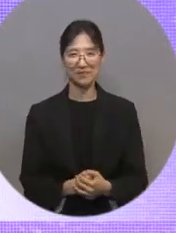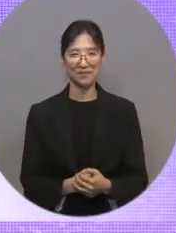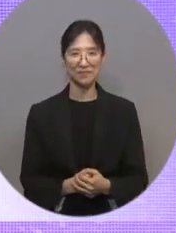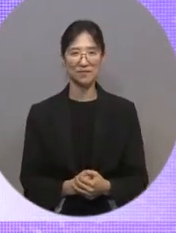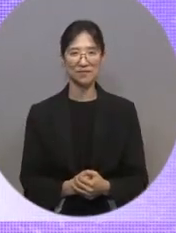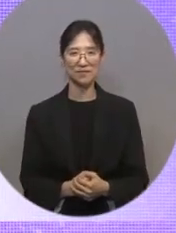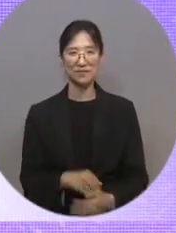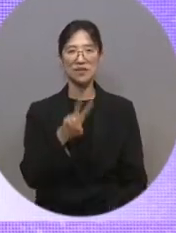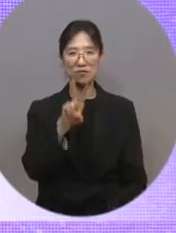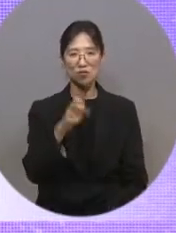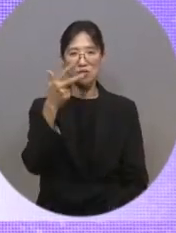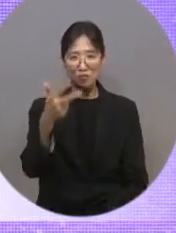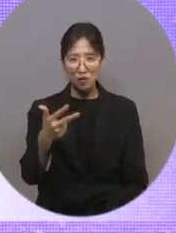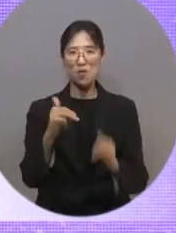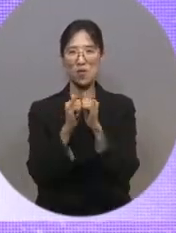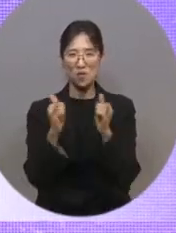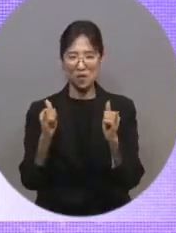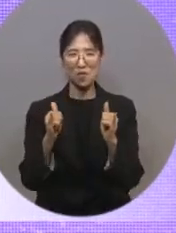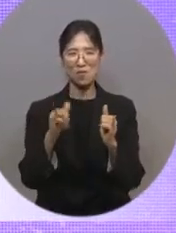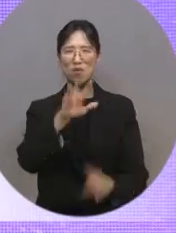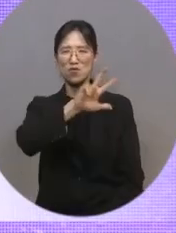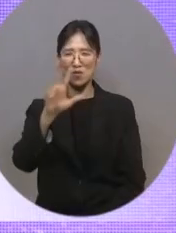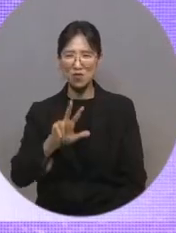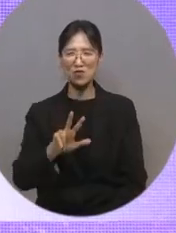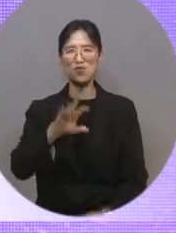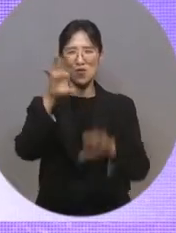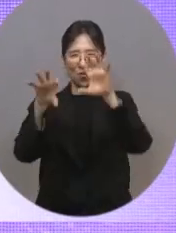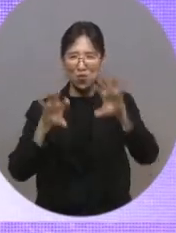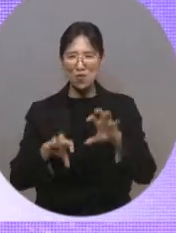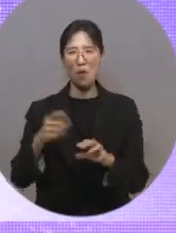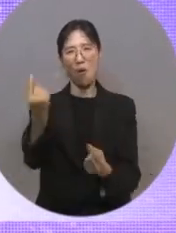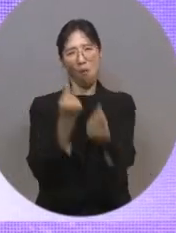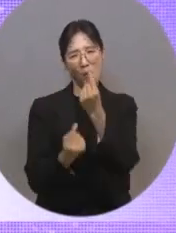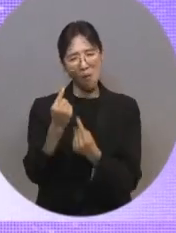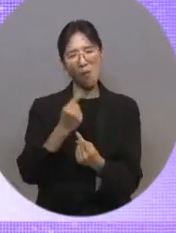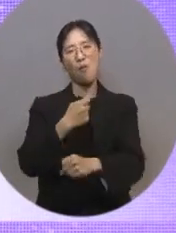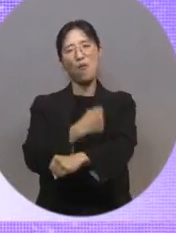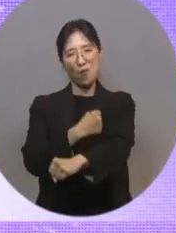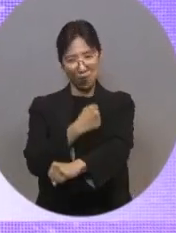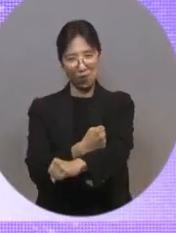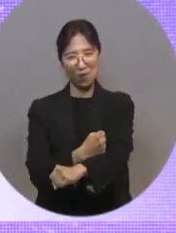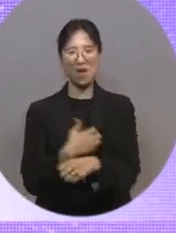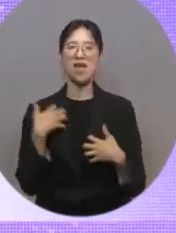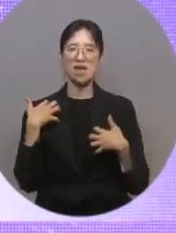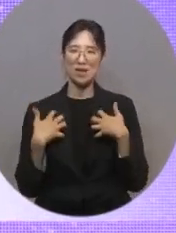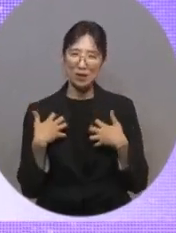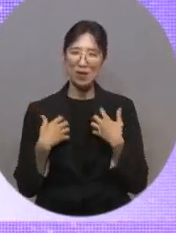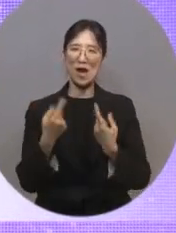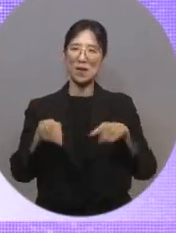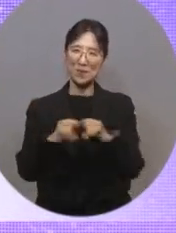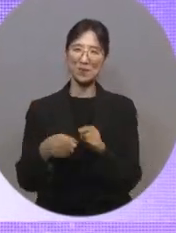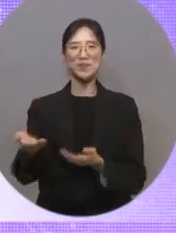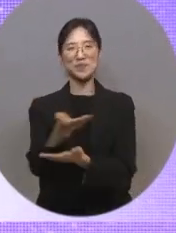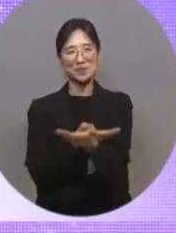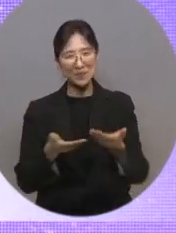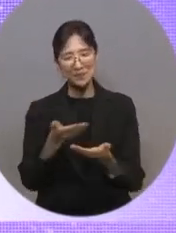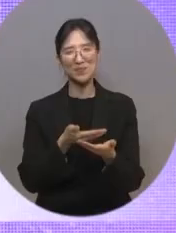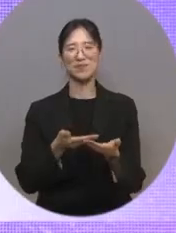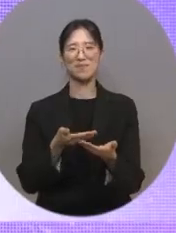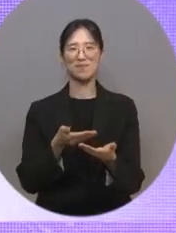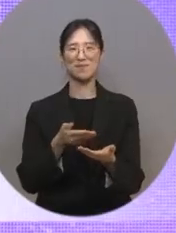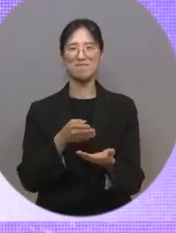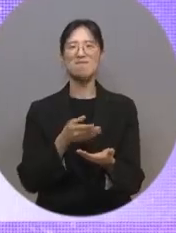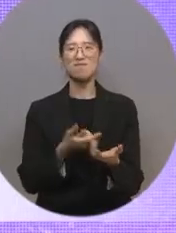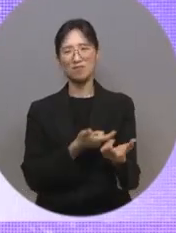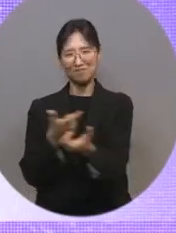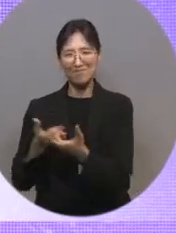27분들 전국 각지에서 많이 오셔서 고생들 하시고 즐거운 시간 같이 함께 해주셔서